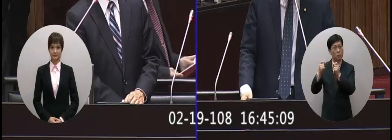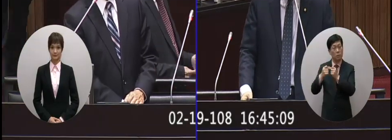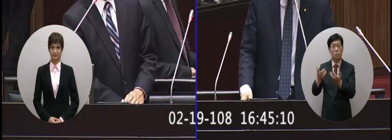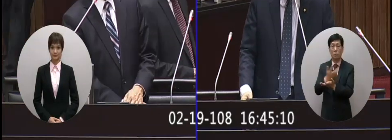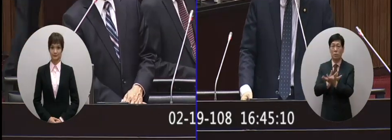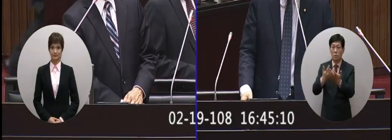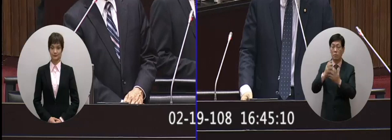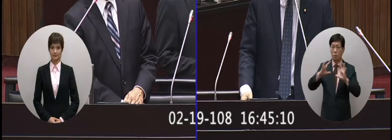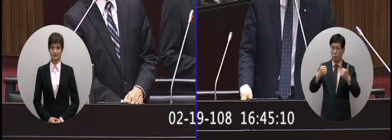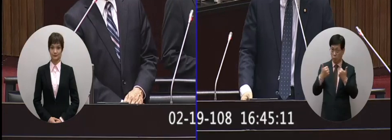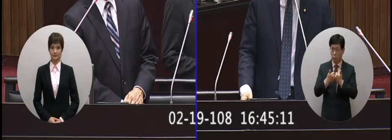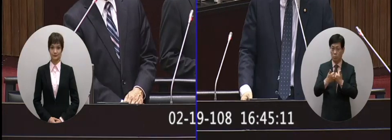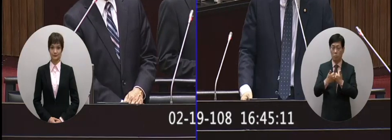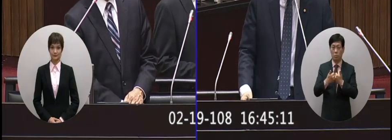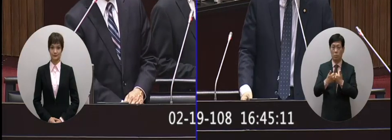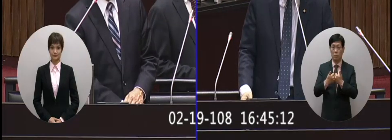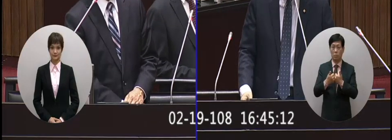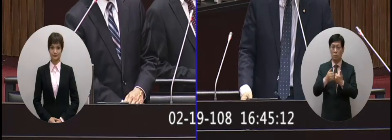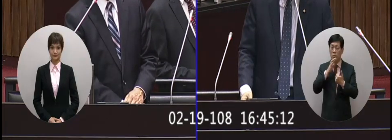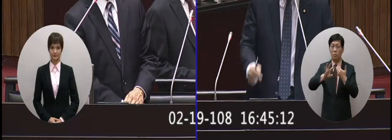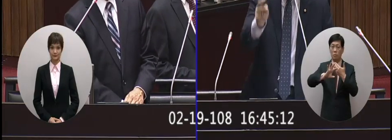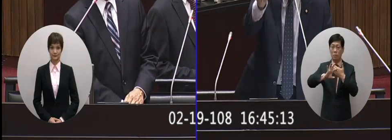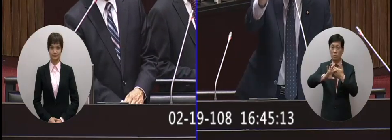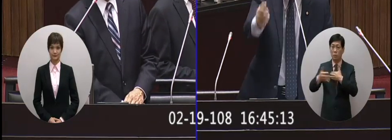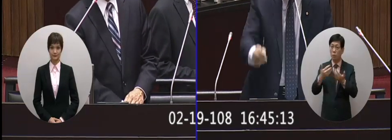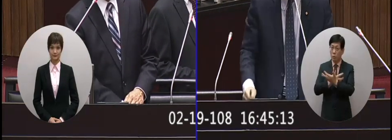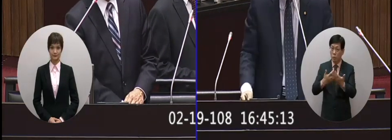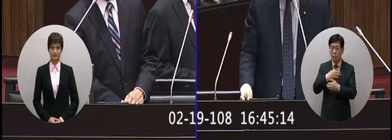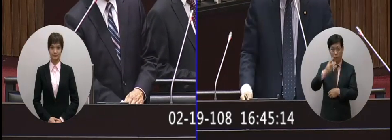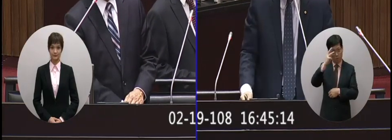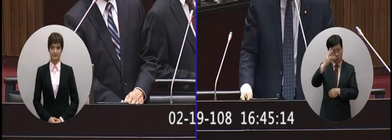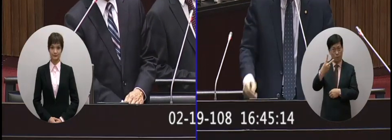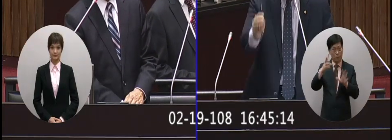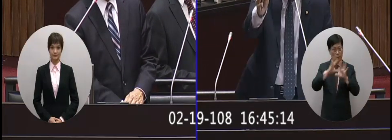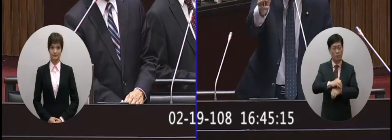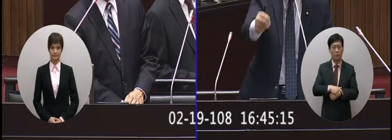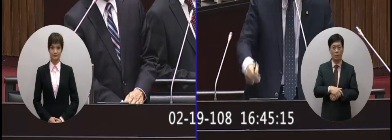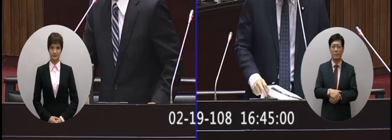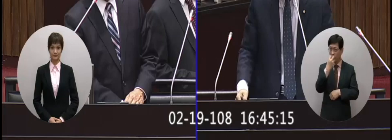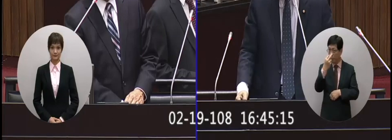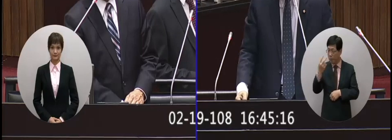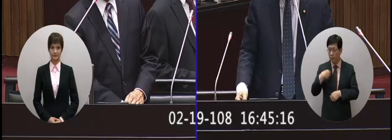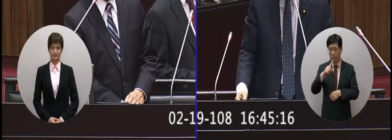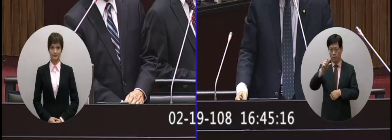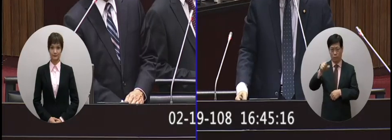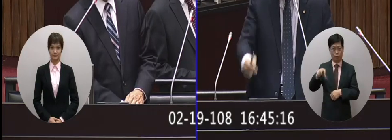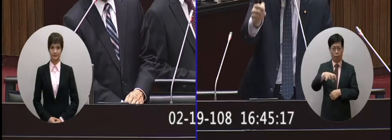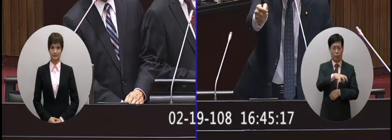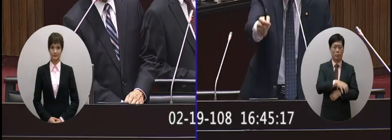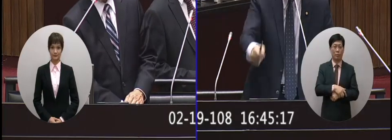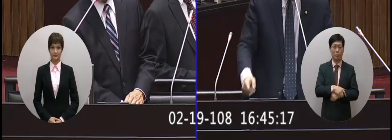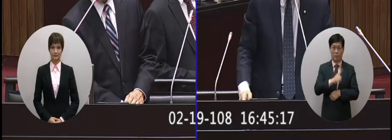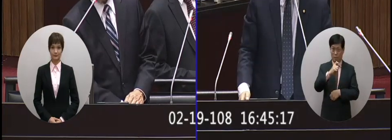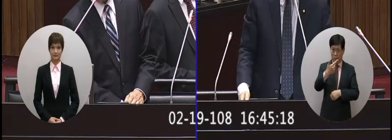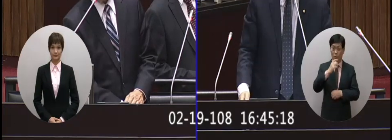交流国会的这个啊国会外交，三天两夜拜访十五个行程，拜访